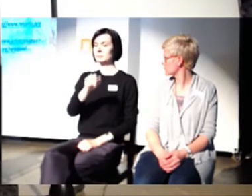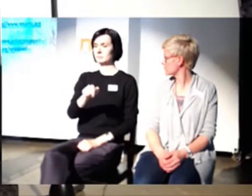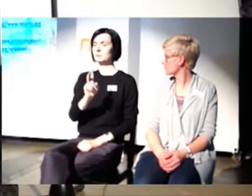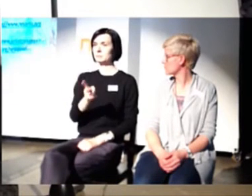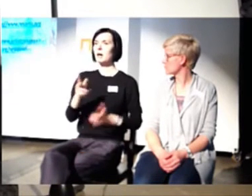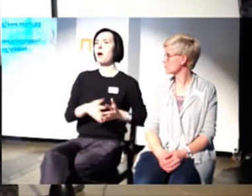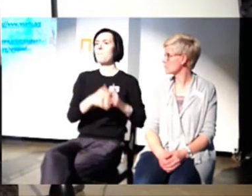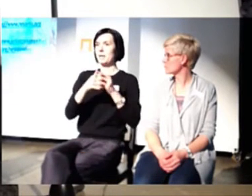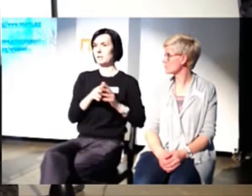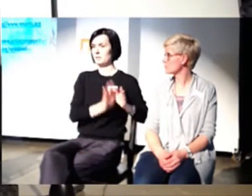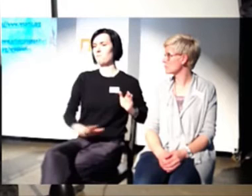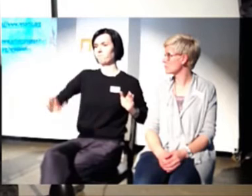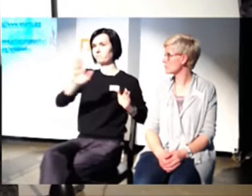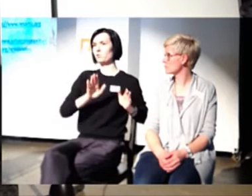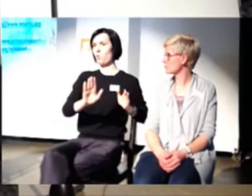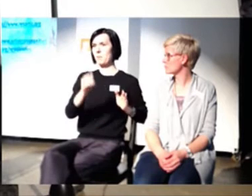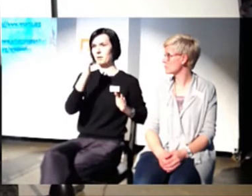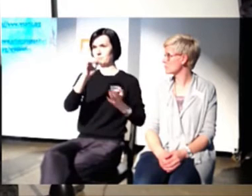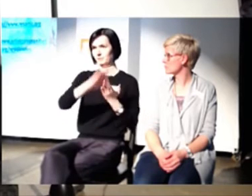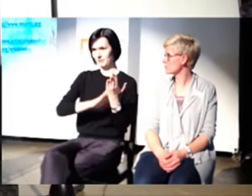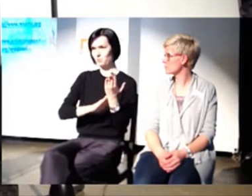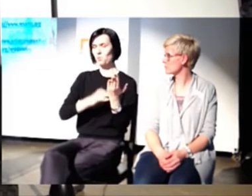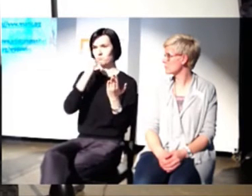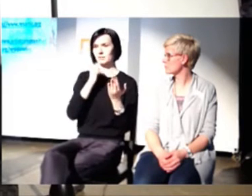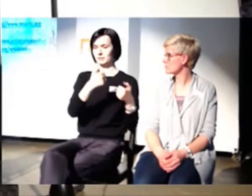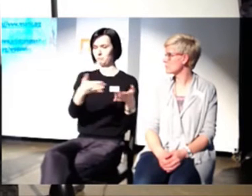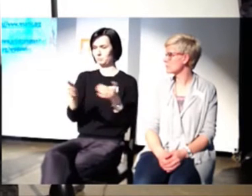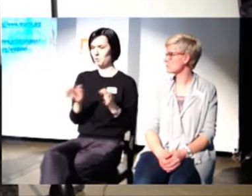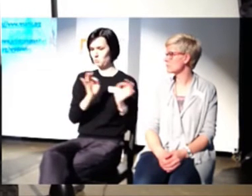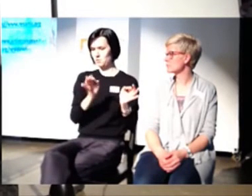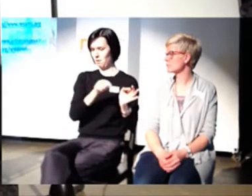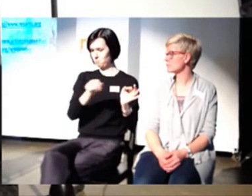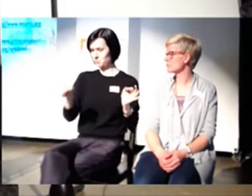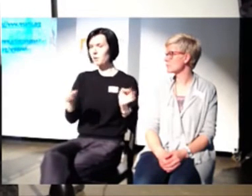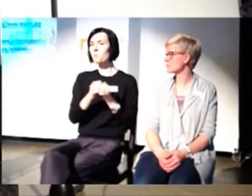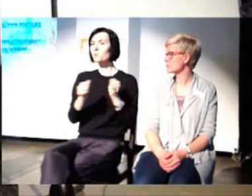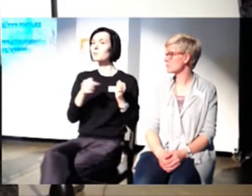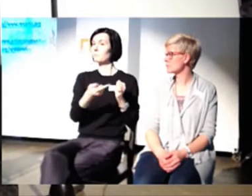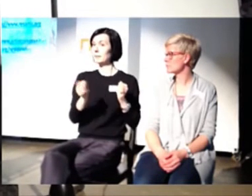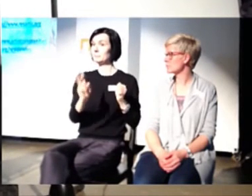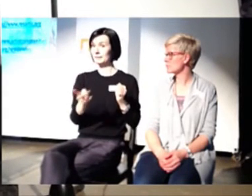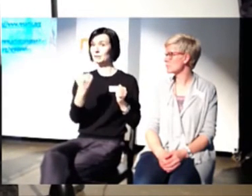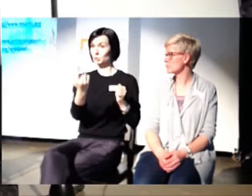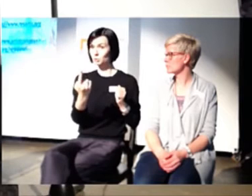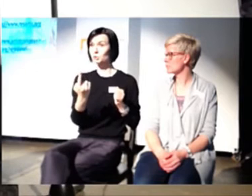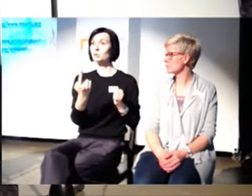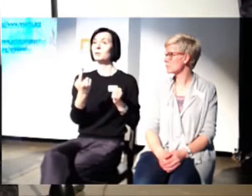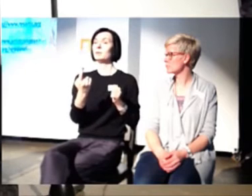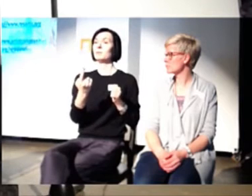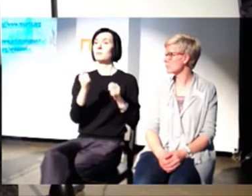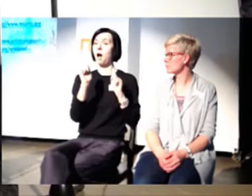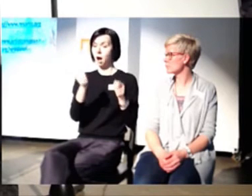sivusto residensseistä, mutta heillä erityisesti oli tämä esteettömyys nostettu yhdeksi hakutermiksi, jos hakee